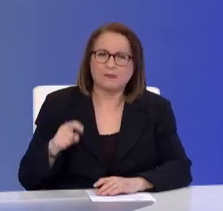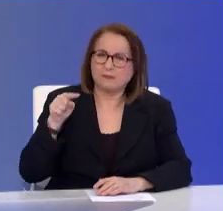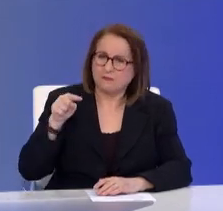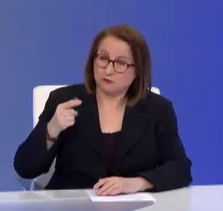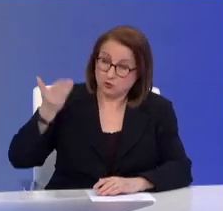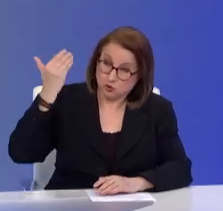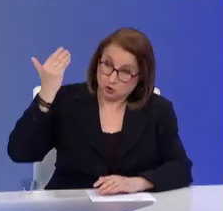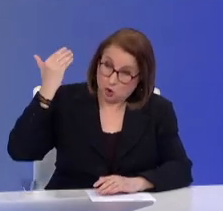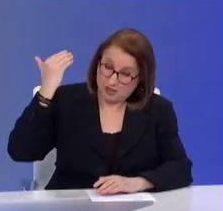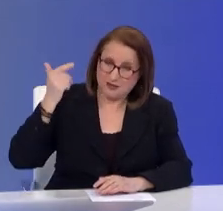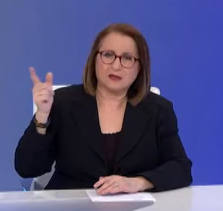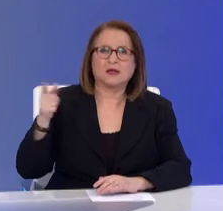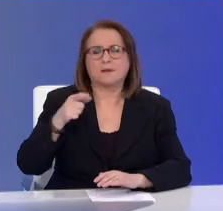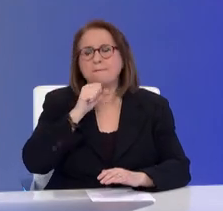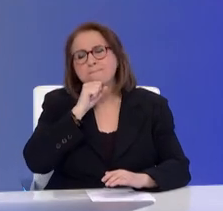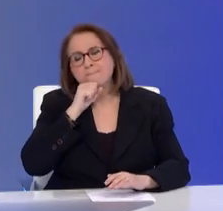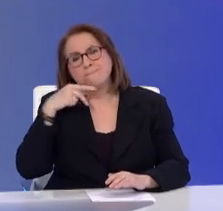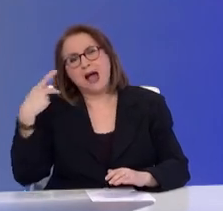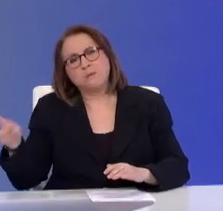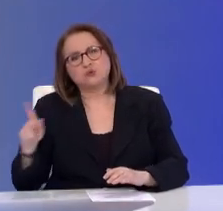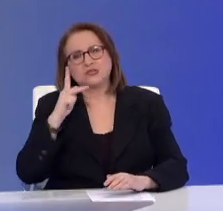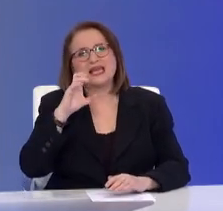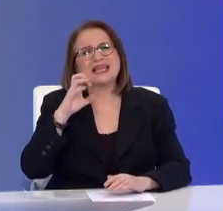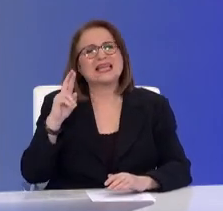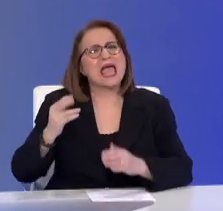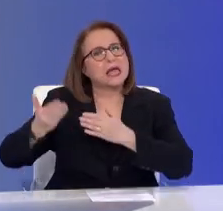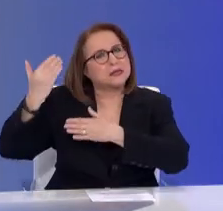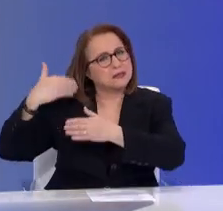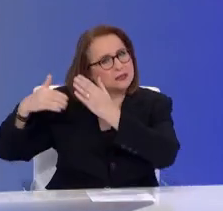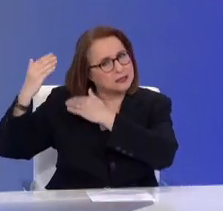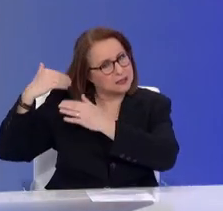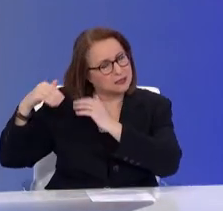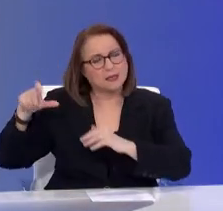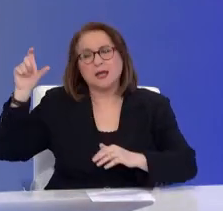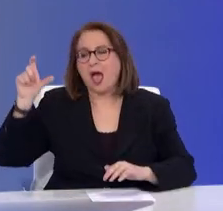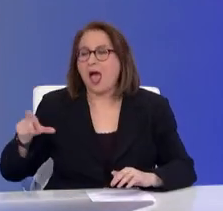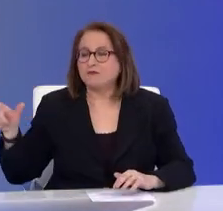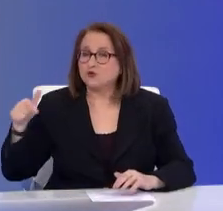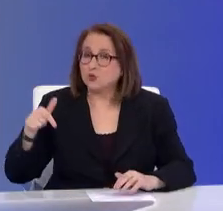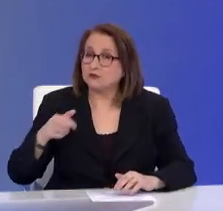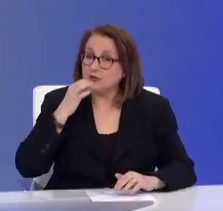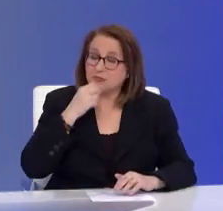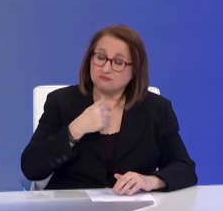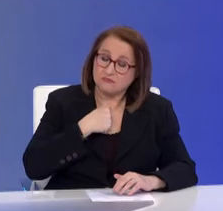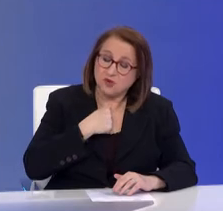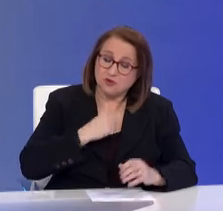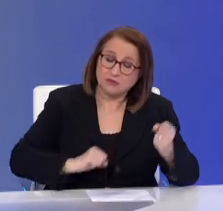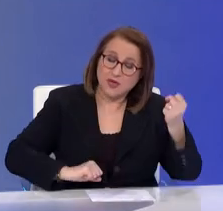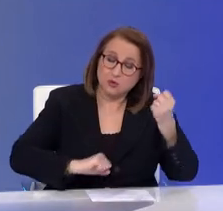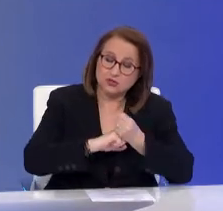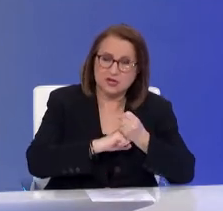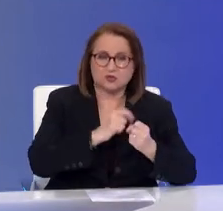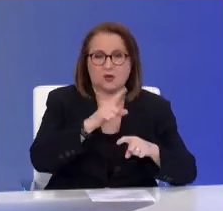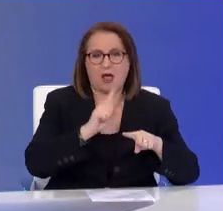εκφράσει την υποστήριξή του στον ελληνικό αγώνα, ο Λόρδος Βίρονας